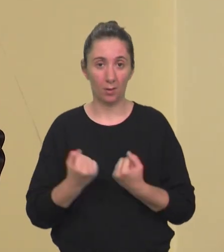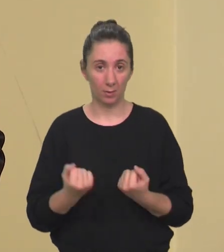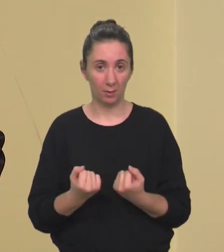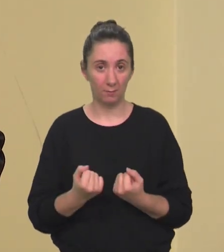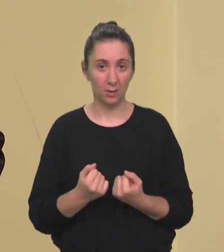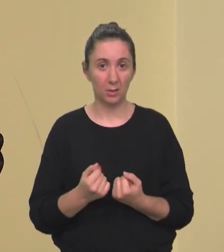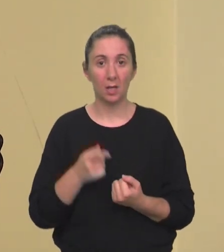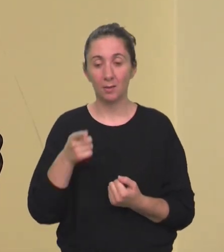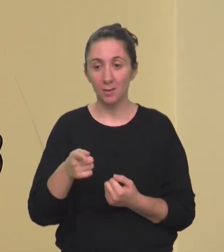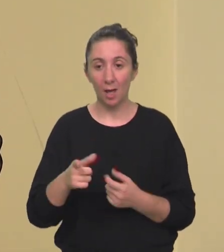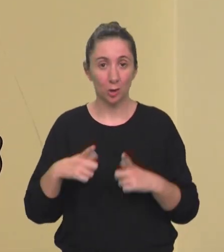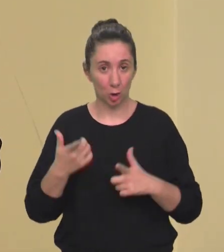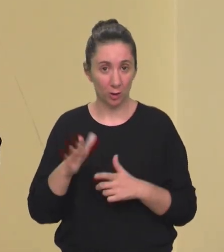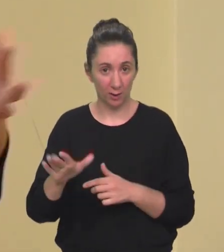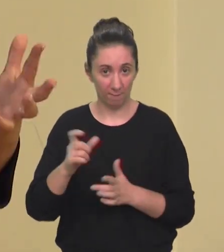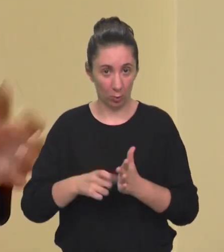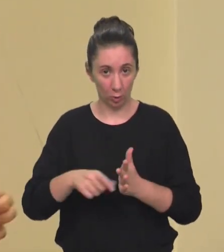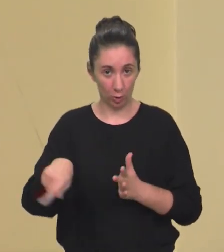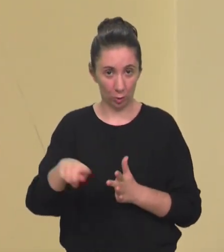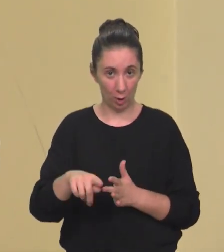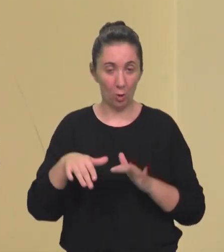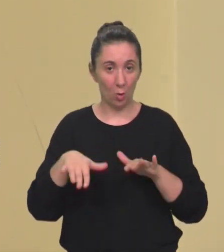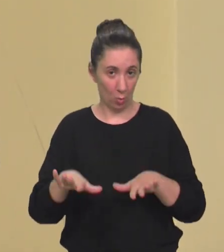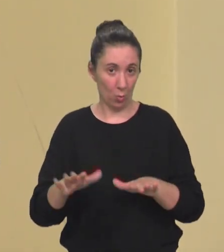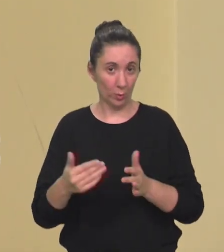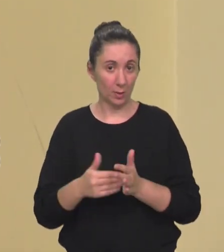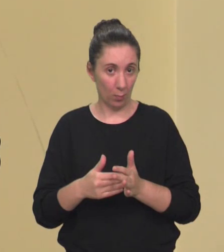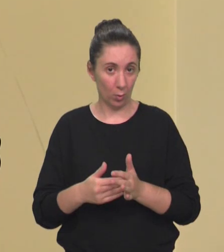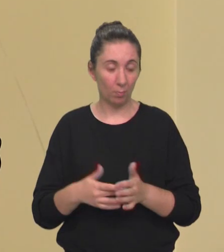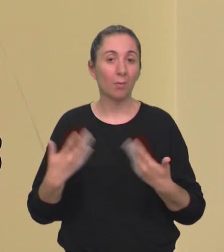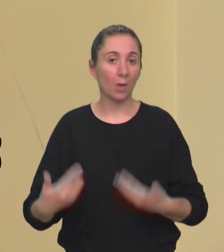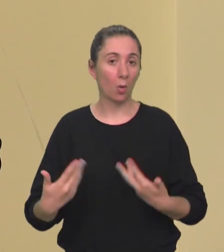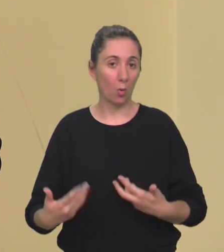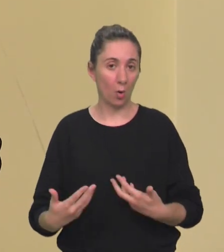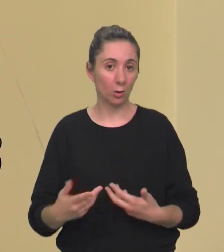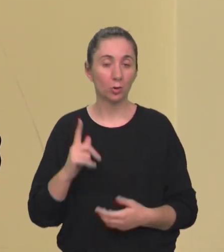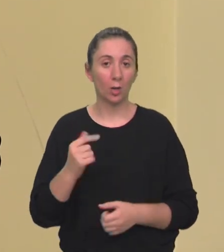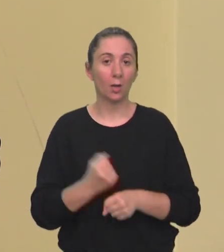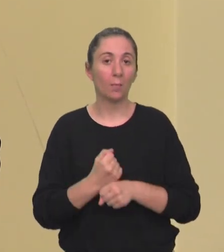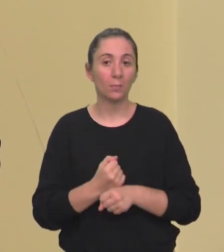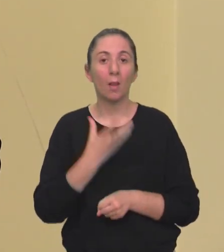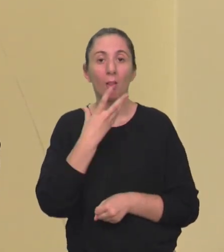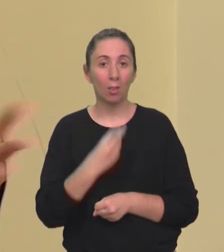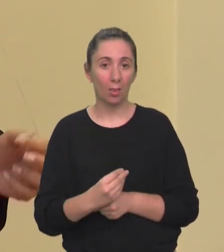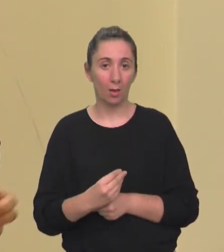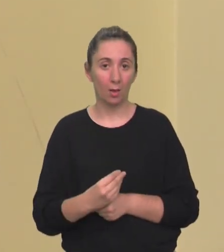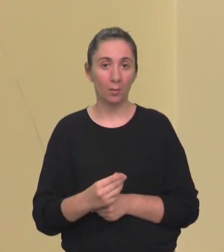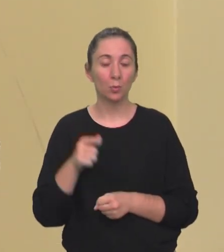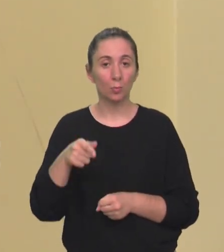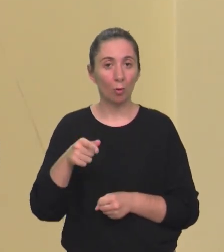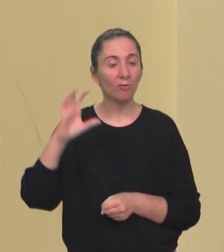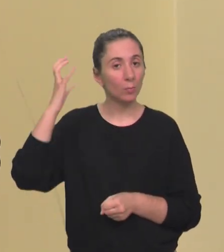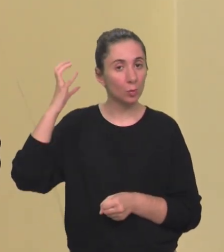aktivnostima taj njihov život, taj život ljudi s potrebama olakšate i učinite ljepšim, da pod